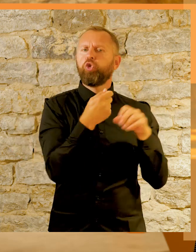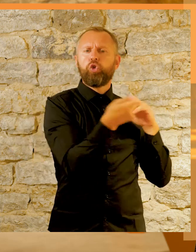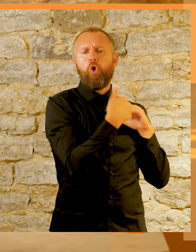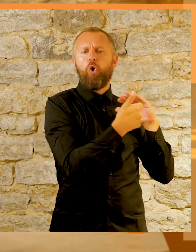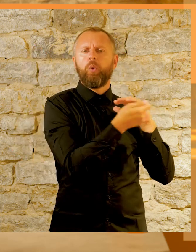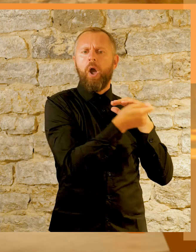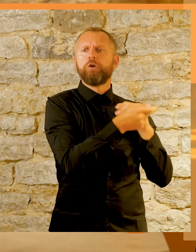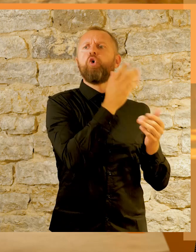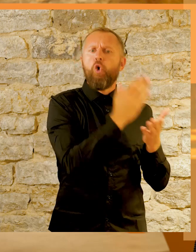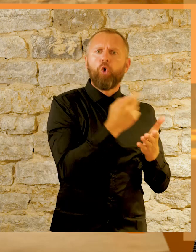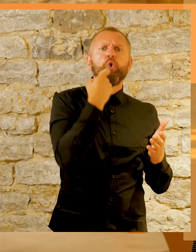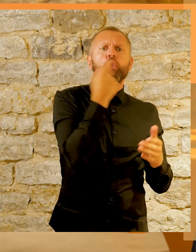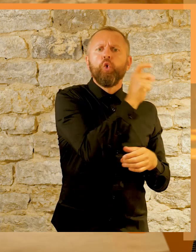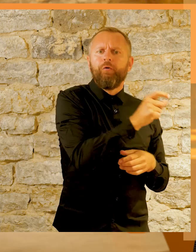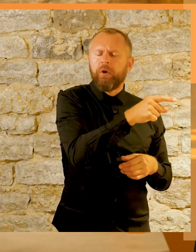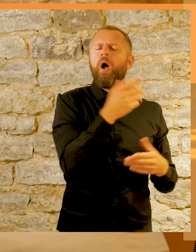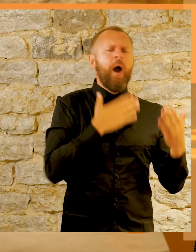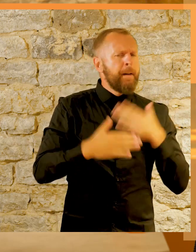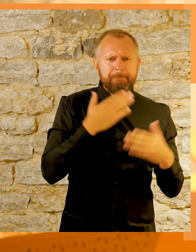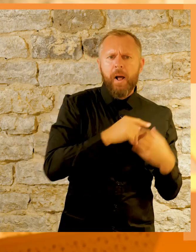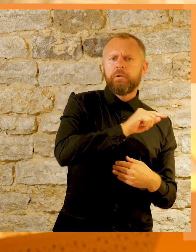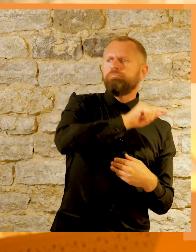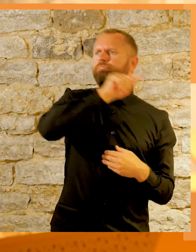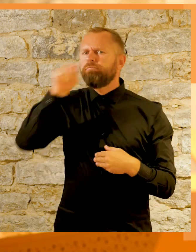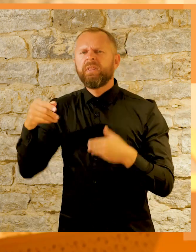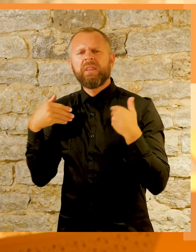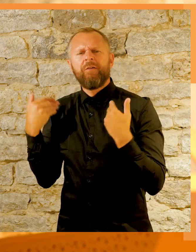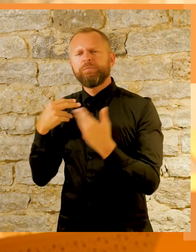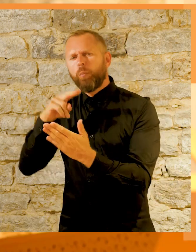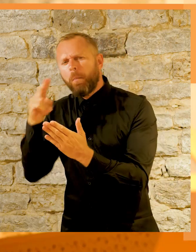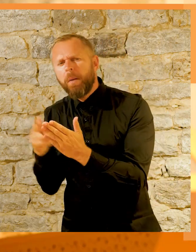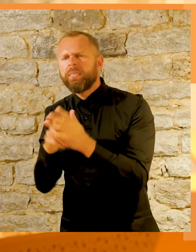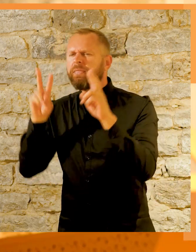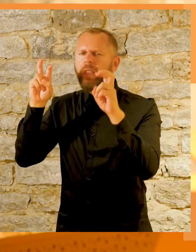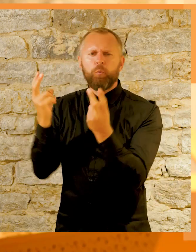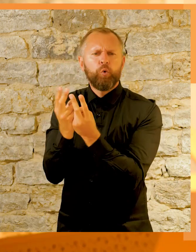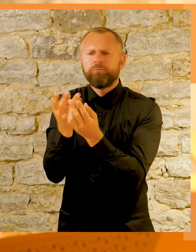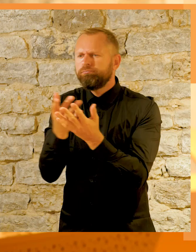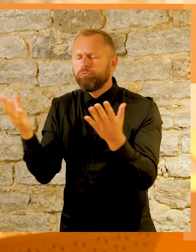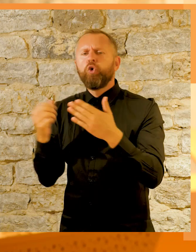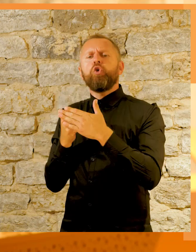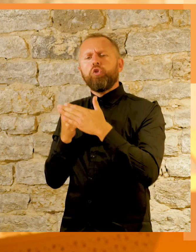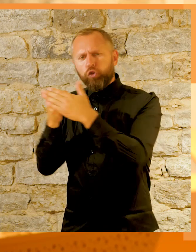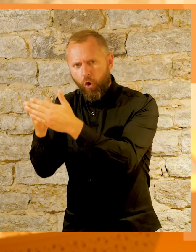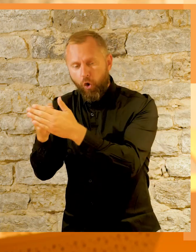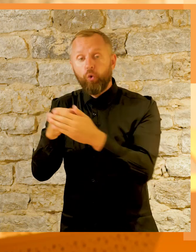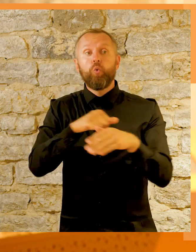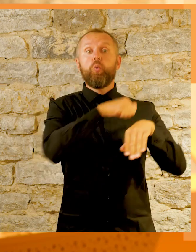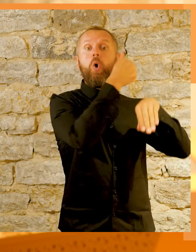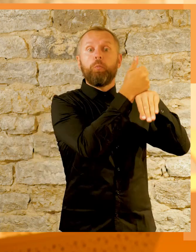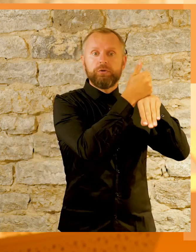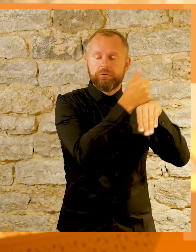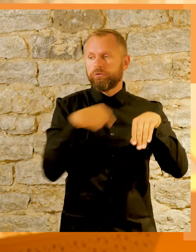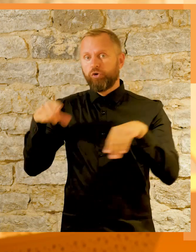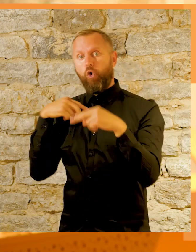meelega tulevad tervise murede teemal toetama. Anna ülemusele edasi meie kontaktid, et ta meiega